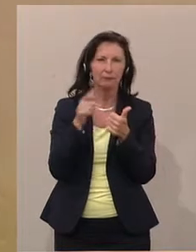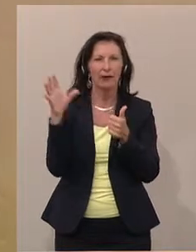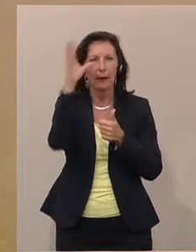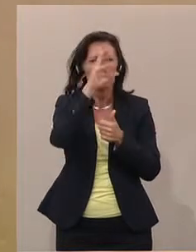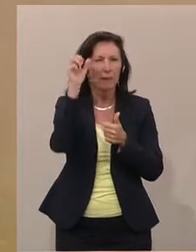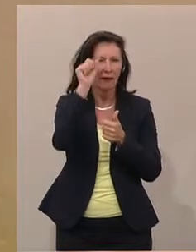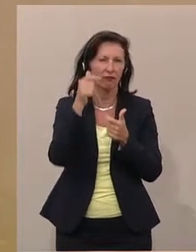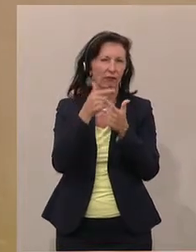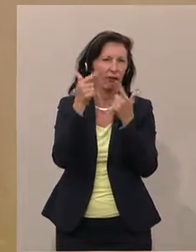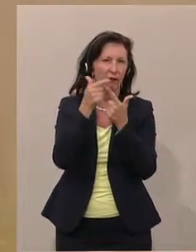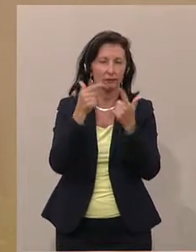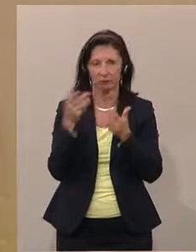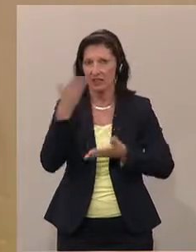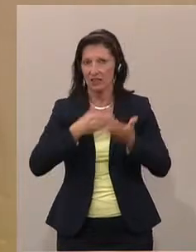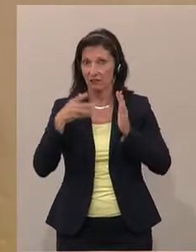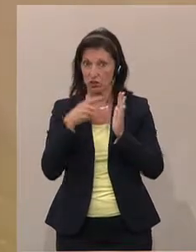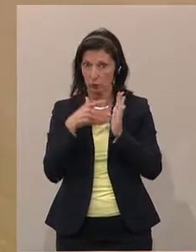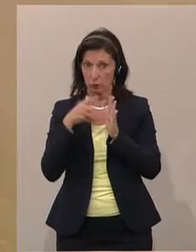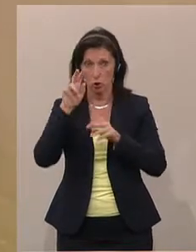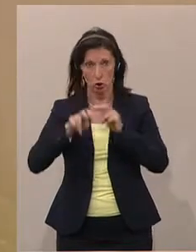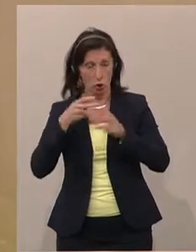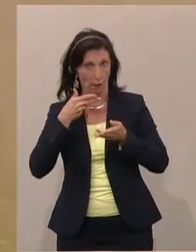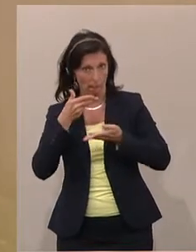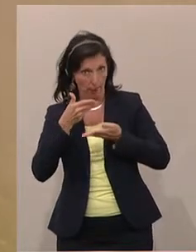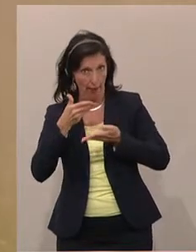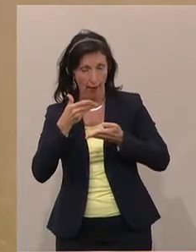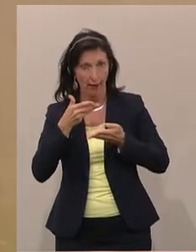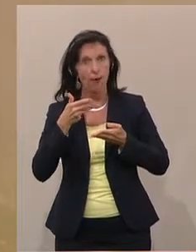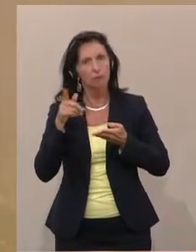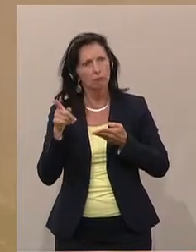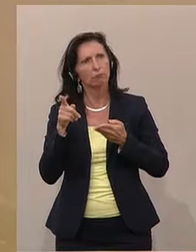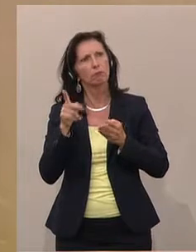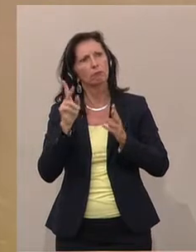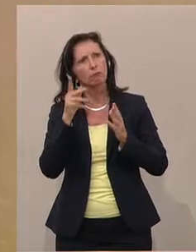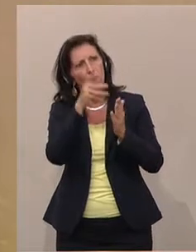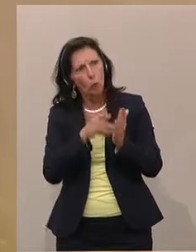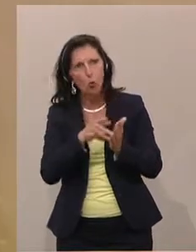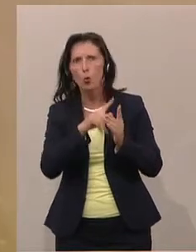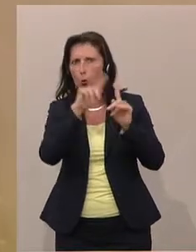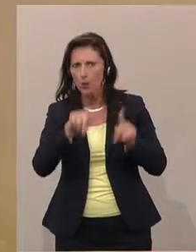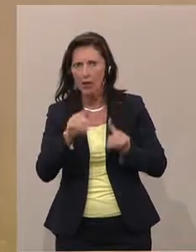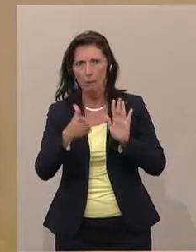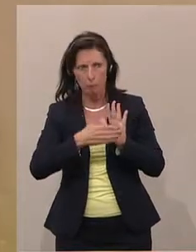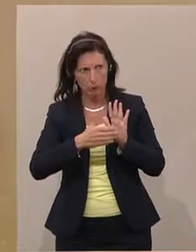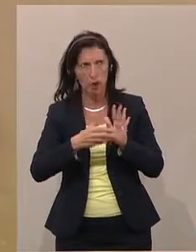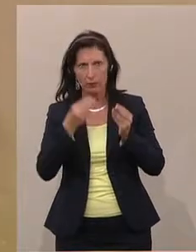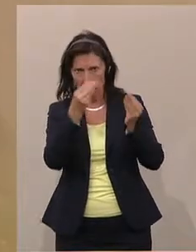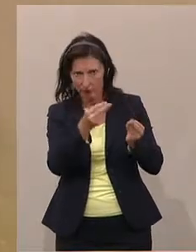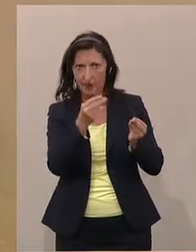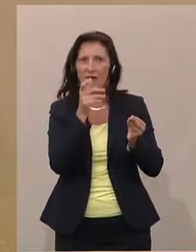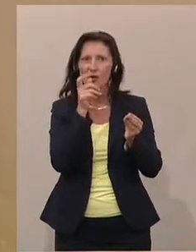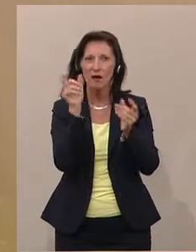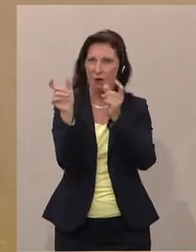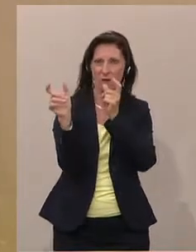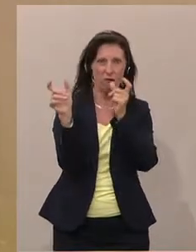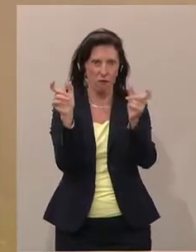Begriffsklärung, dass Wirtschaftsprüfer und Steuerberater sowohl Gutachten machen als auch Bestätigungen ausstellen, und diese Begriffe werden hier